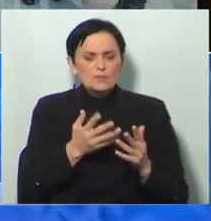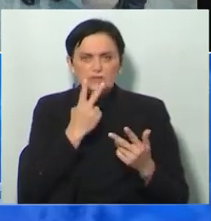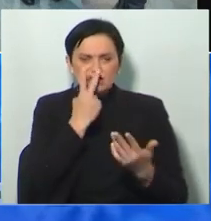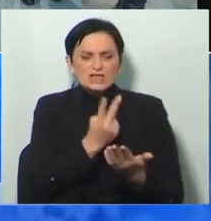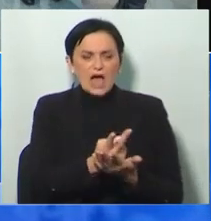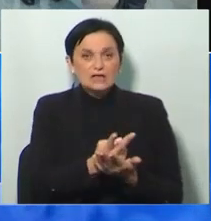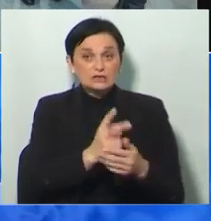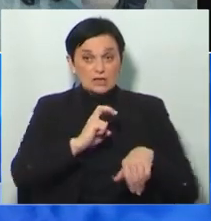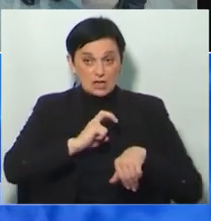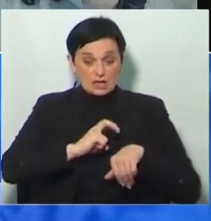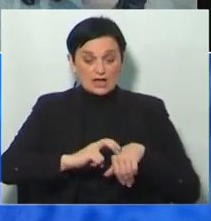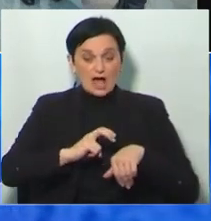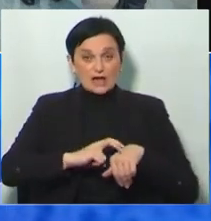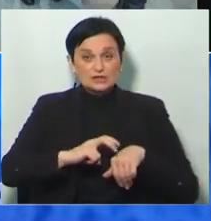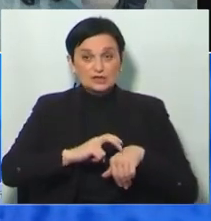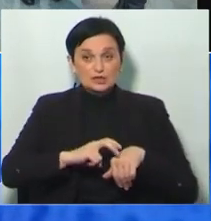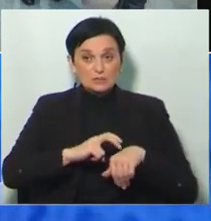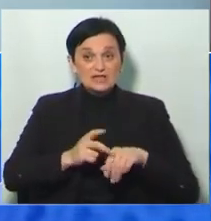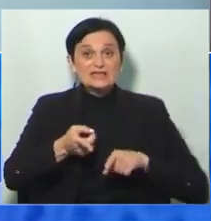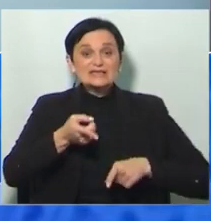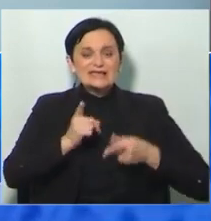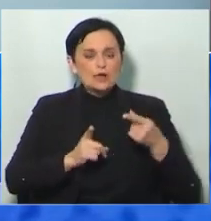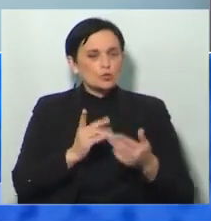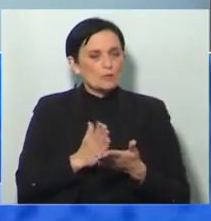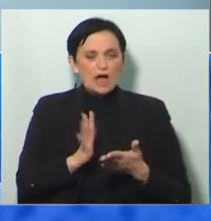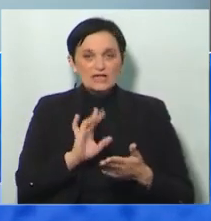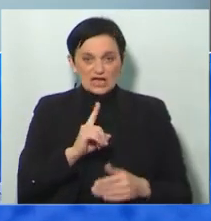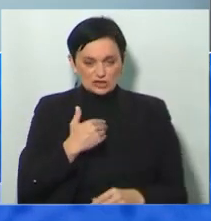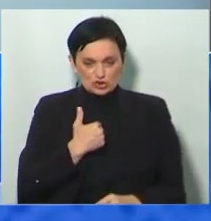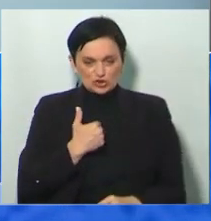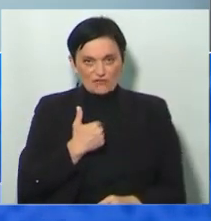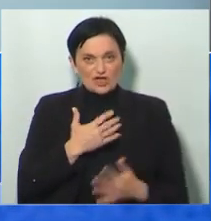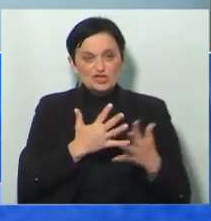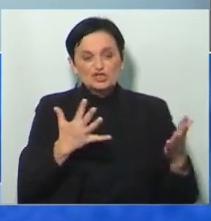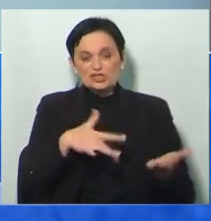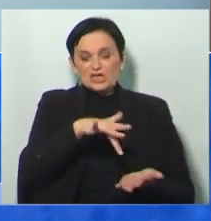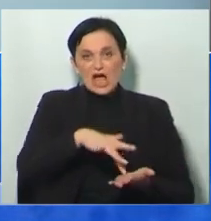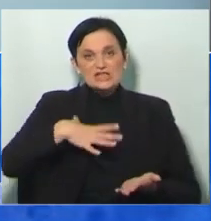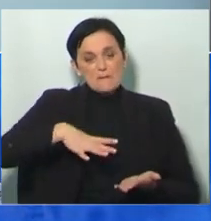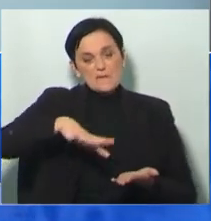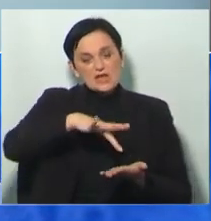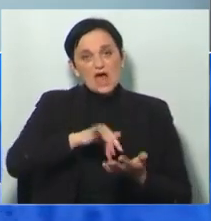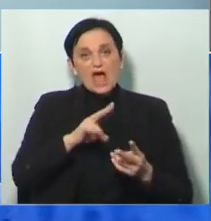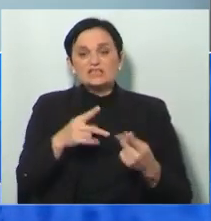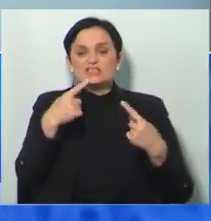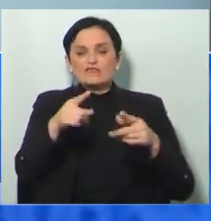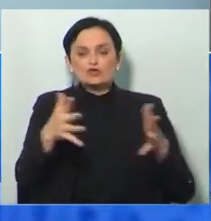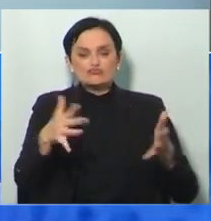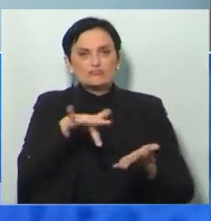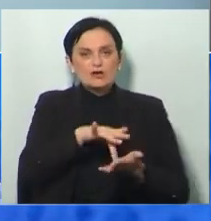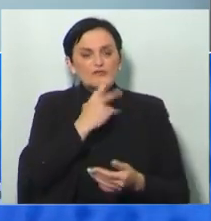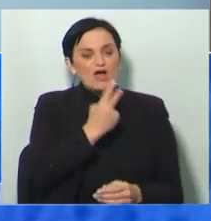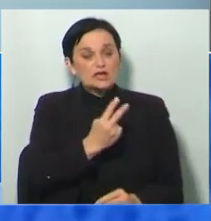დაინახეს, რომ ექიმის რეალობა არ არის ის, რასაც ჩვენ თქვა დიდ ქალაქში, თბილისში ან სხვაგან ვხედავთ.